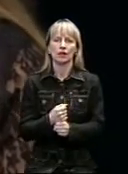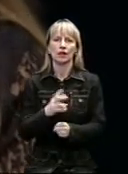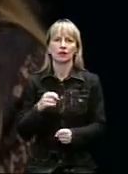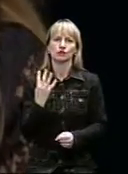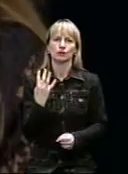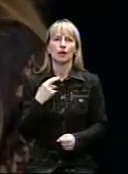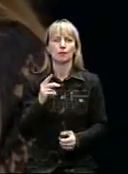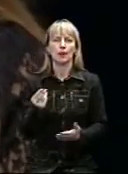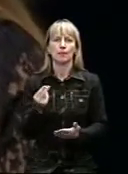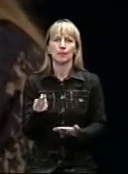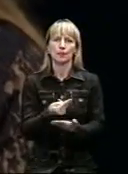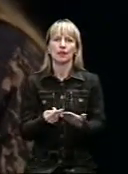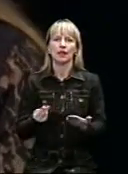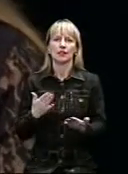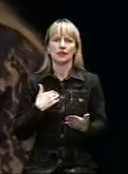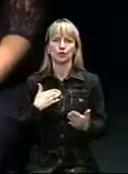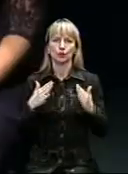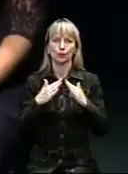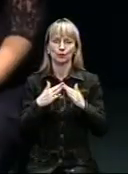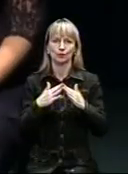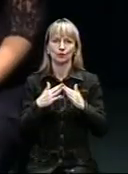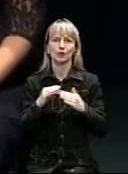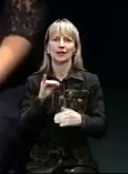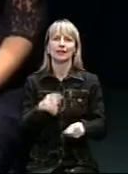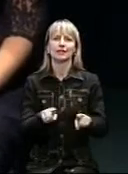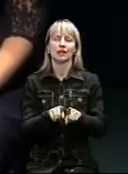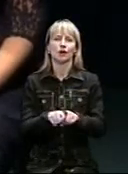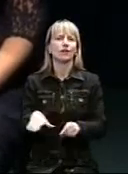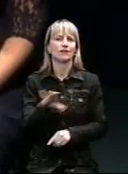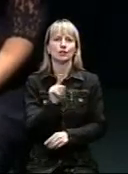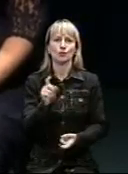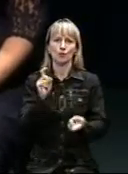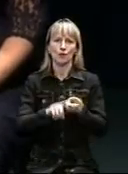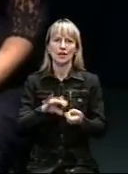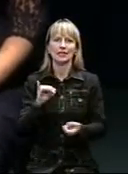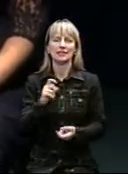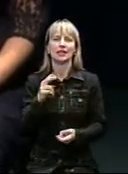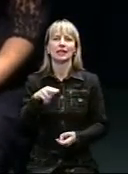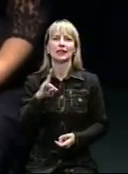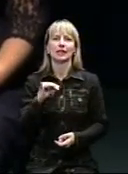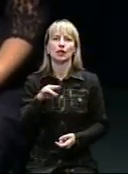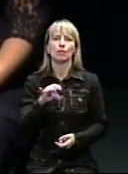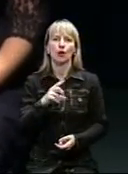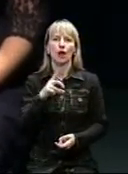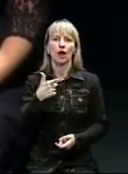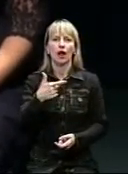я б писала наші будинки. Будинки, а також все, що пов'язано з Дніпро ГЕС та з